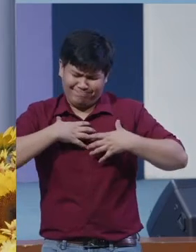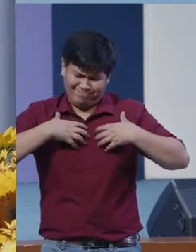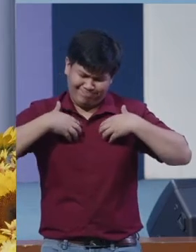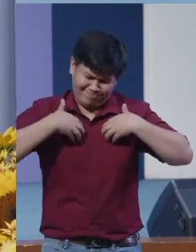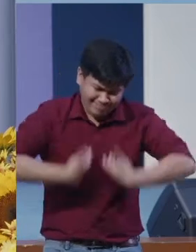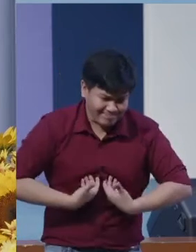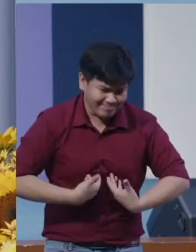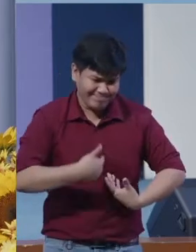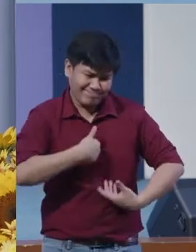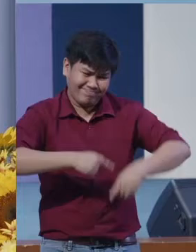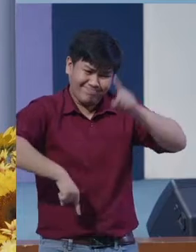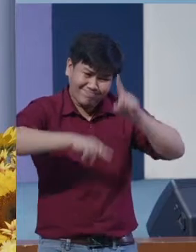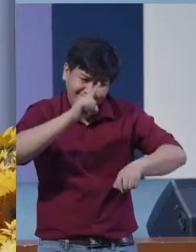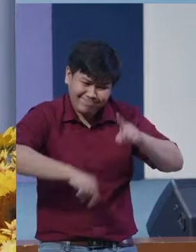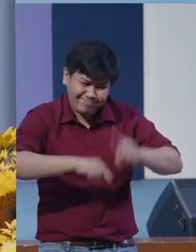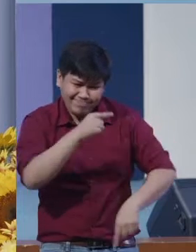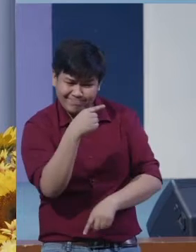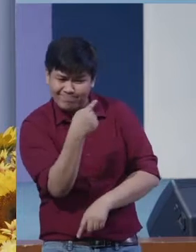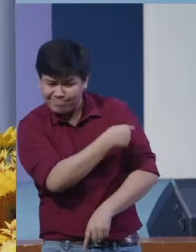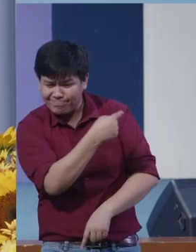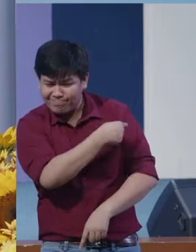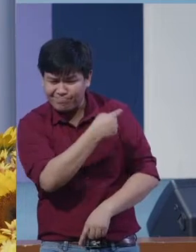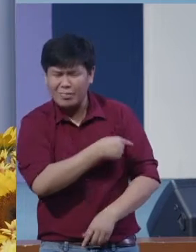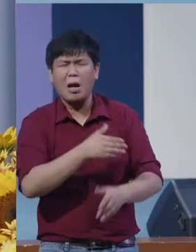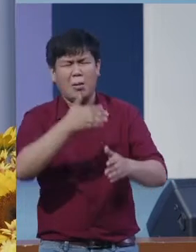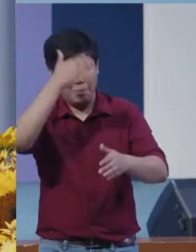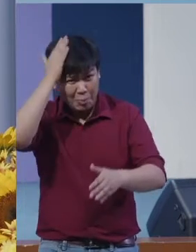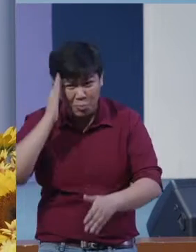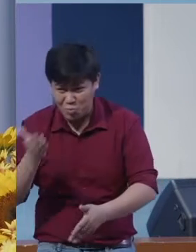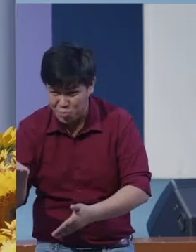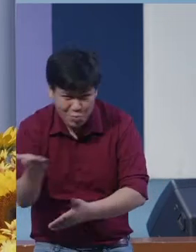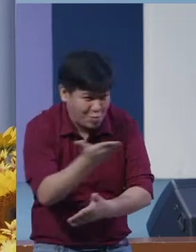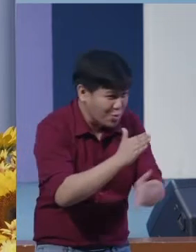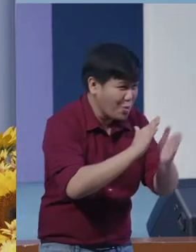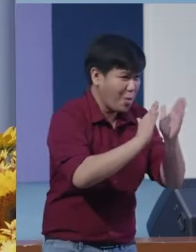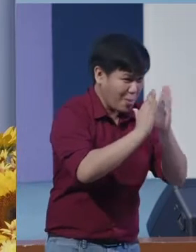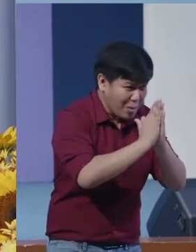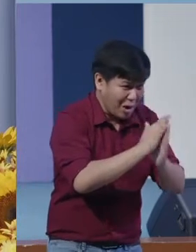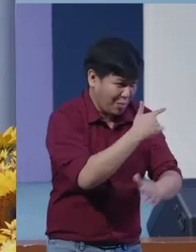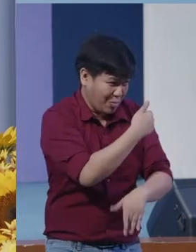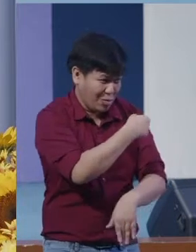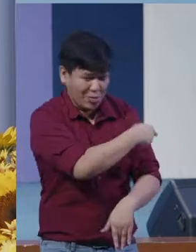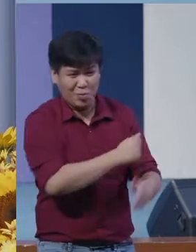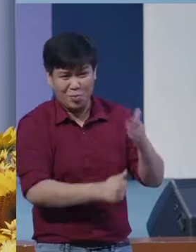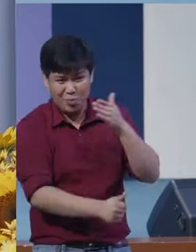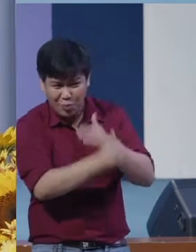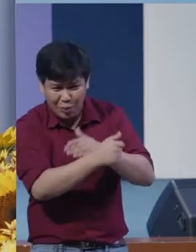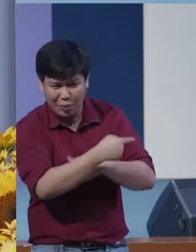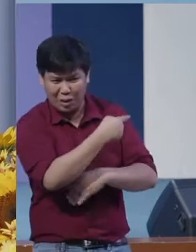ating kaibigan na si ganyan. Nako, ipag-pray natin kasi nangangalo niya.